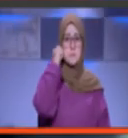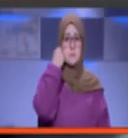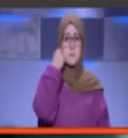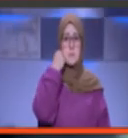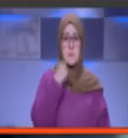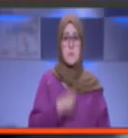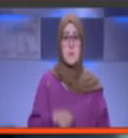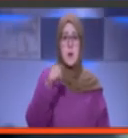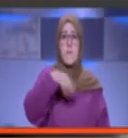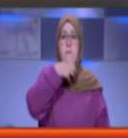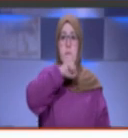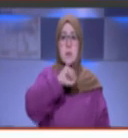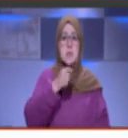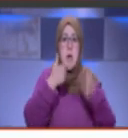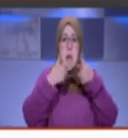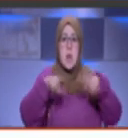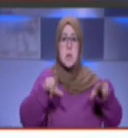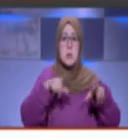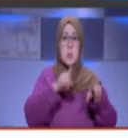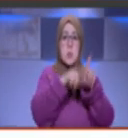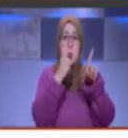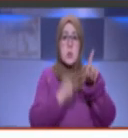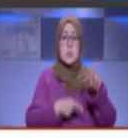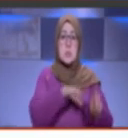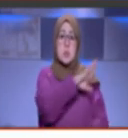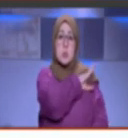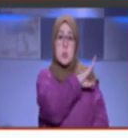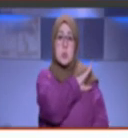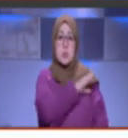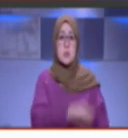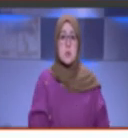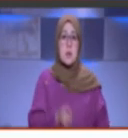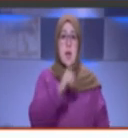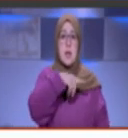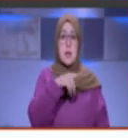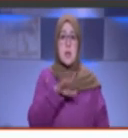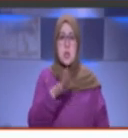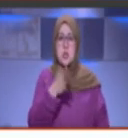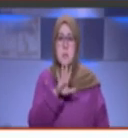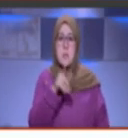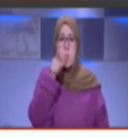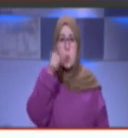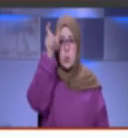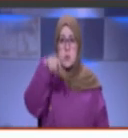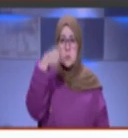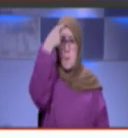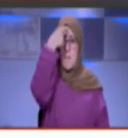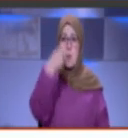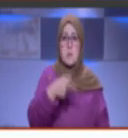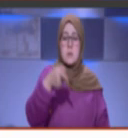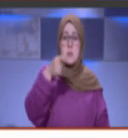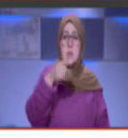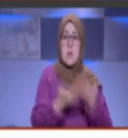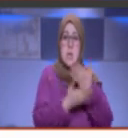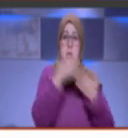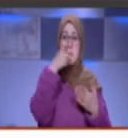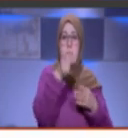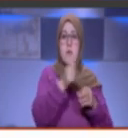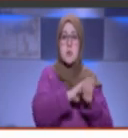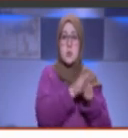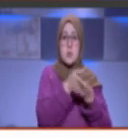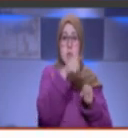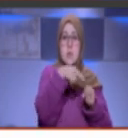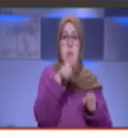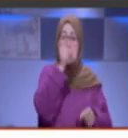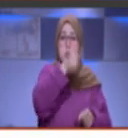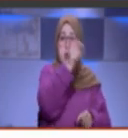في فرنسا أعلنت وزيرة الجيوش فلورنس بارلي عن اشتباه بوجود إصابات بفيروس كورونا لدى عاملين على حاملة